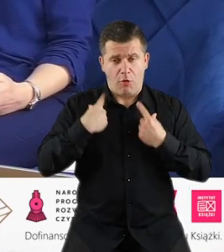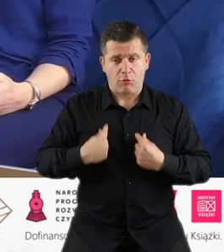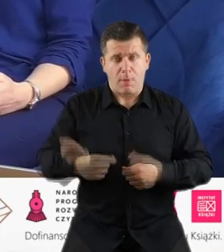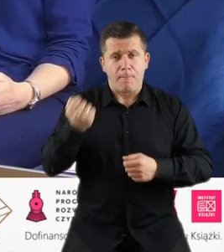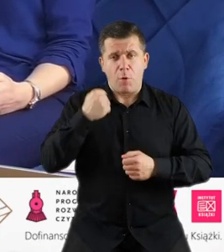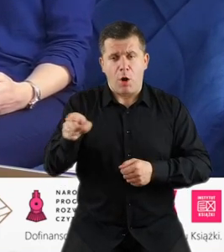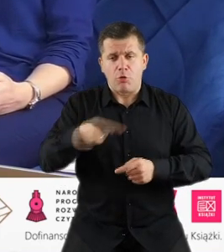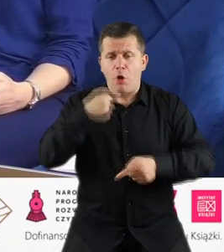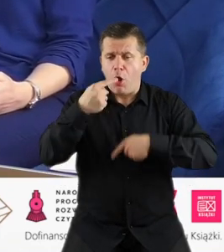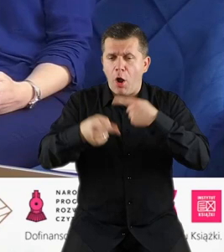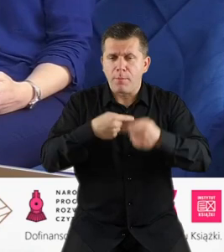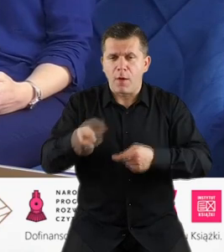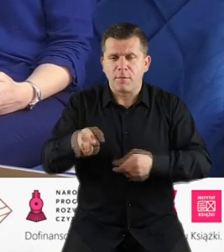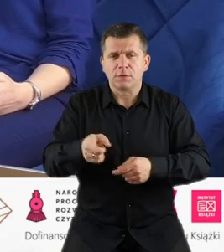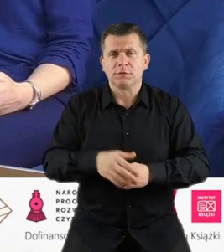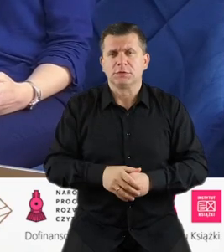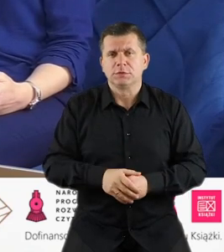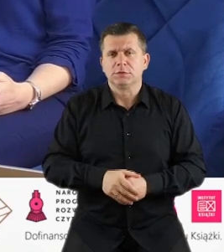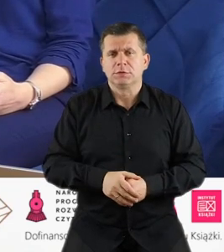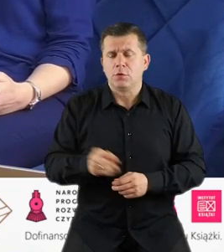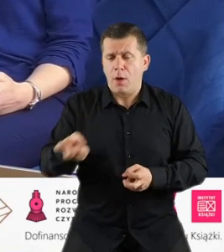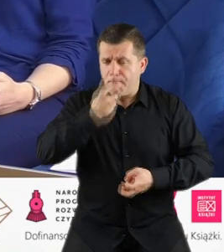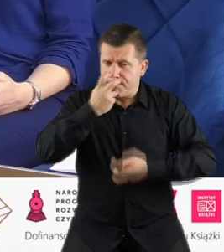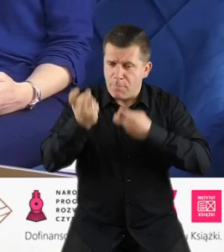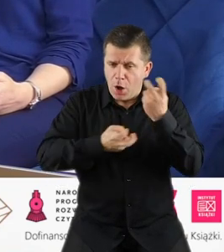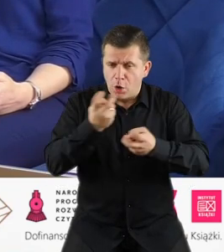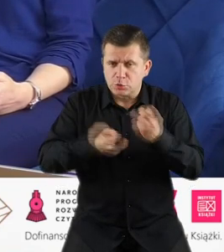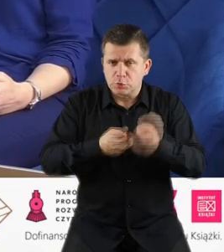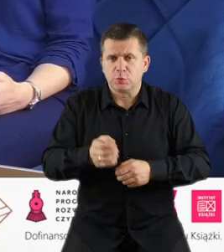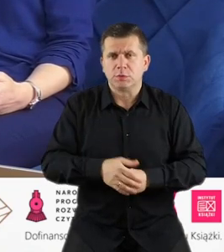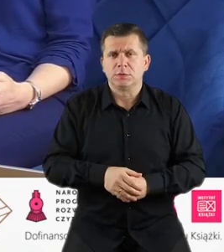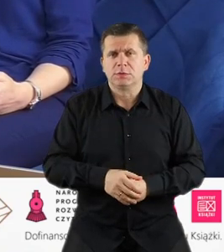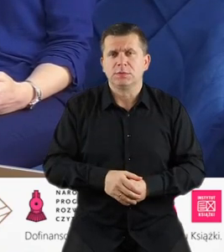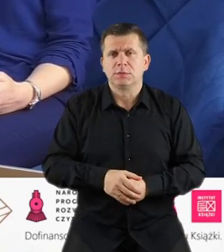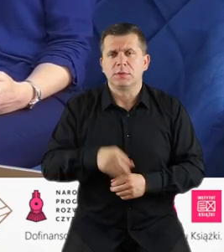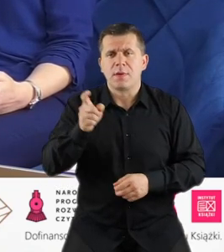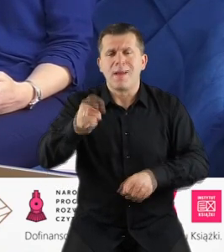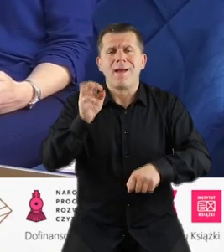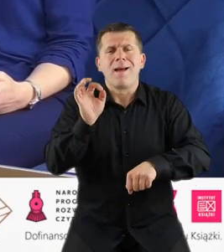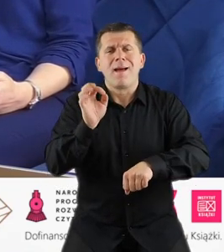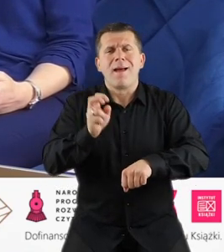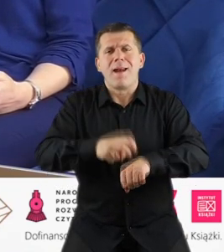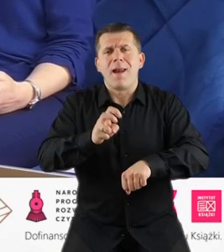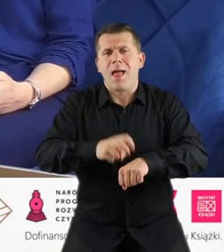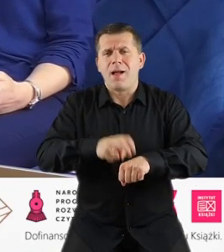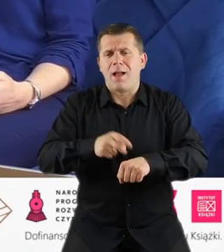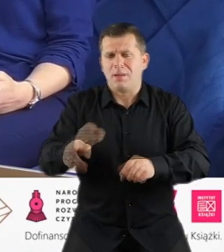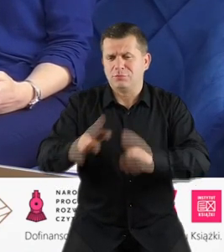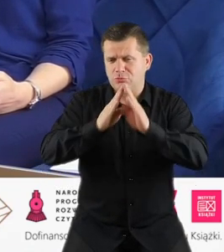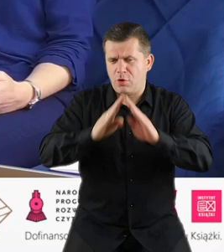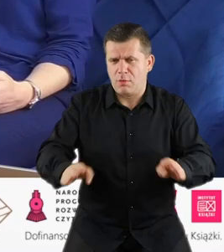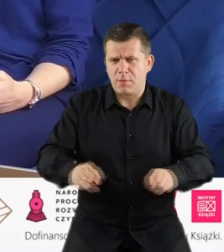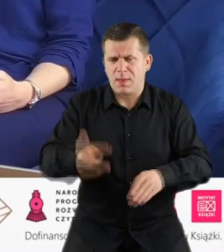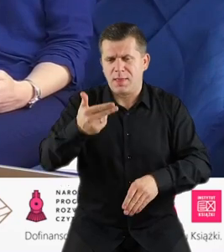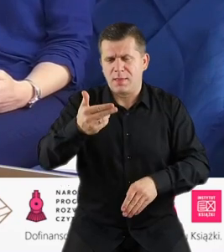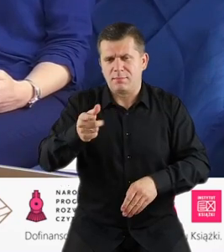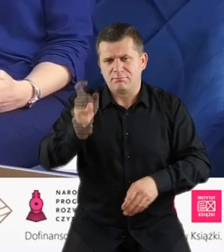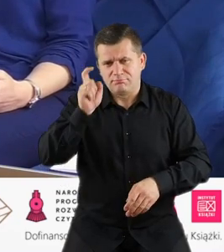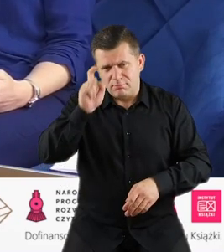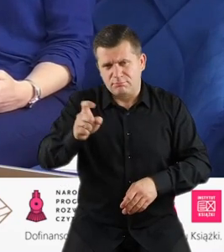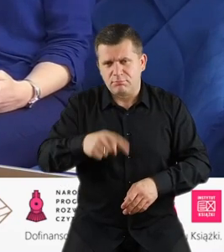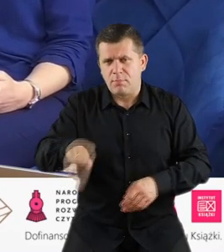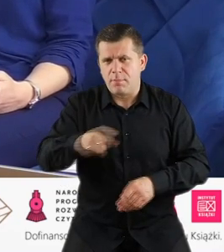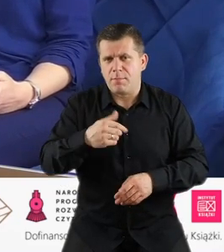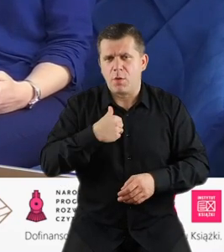w opowiadaniu Szpital poszukuje nazisty, no poszukuje tego lekarza, prawda, z obozu, który